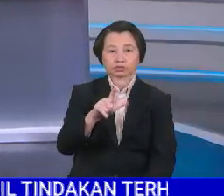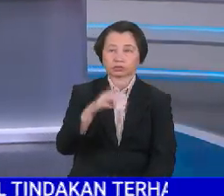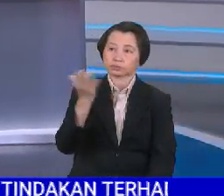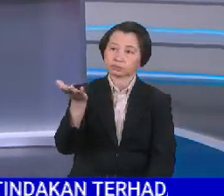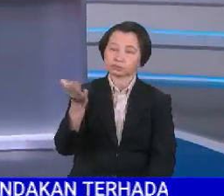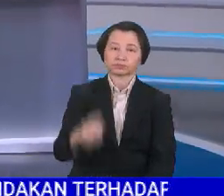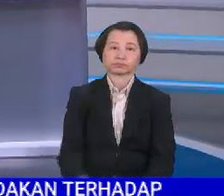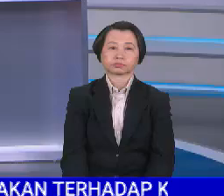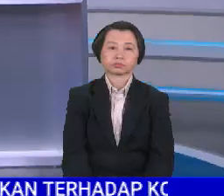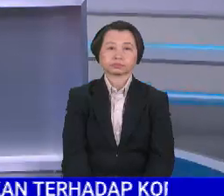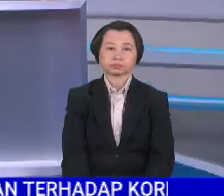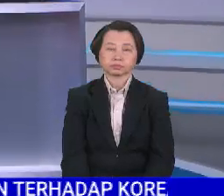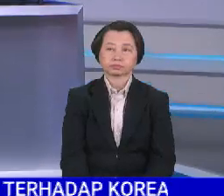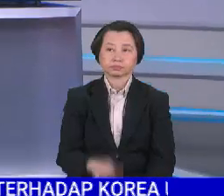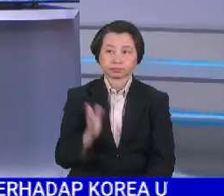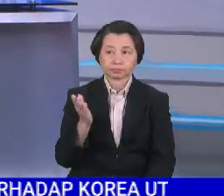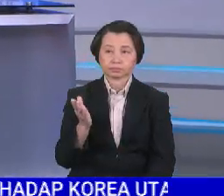Syamsuddin. Silakan.